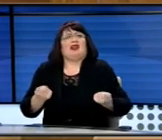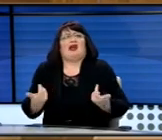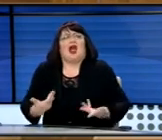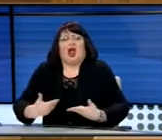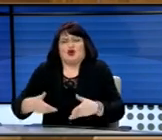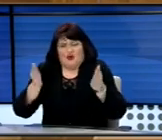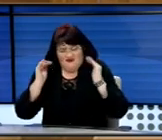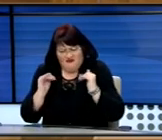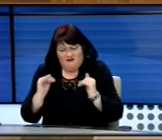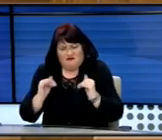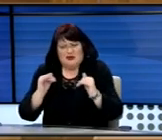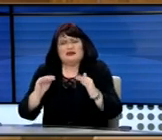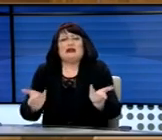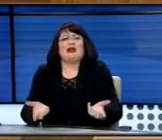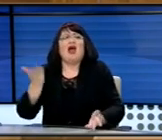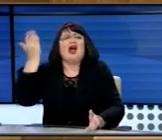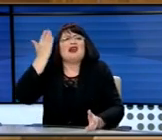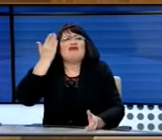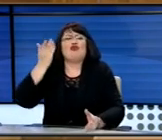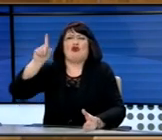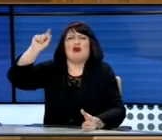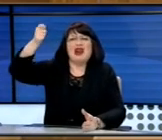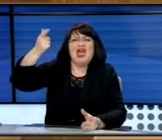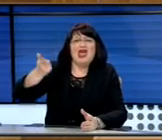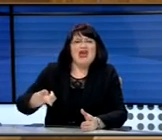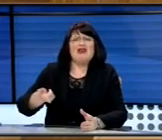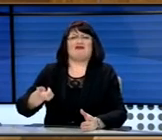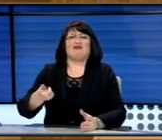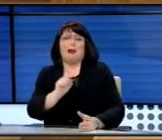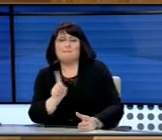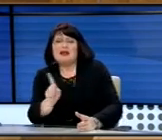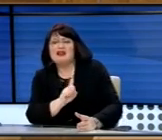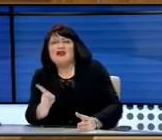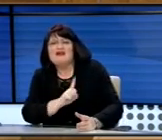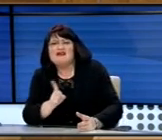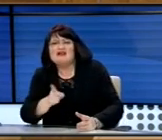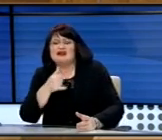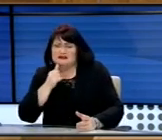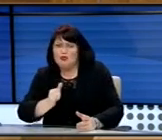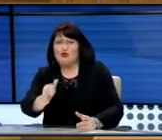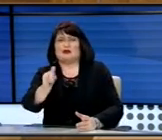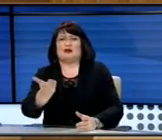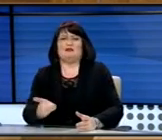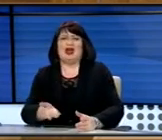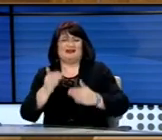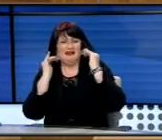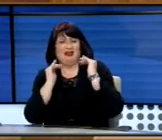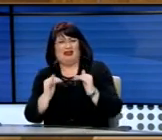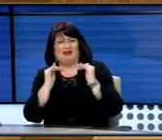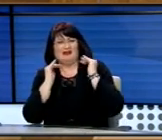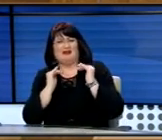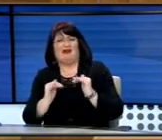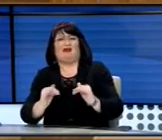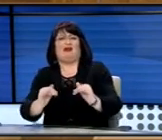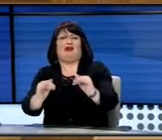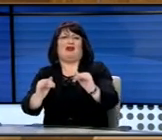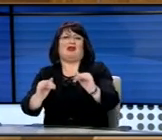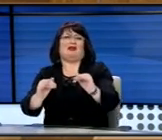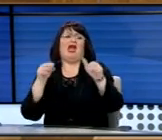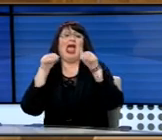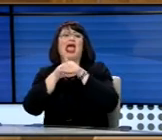για παράδειγμα, θα ακριβήνει το ρεύμα και οι μετακινήσεις σε μόνιμη βάση αν συνεχιστεί η πορεία